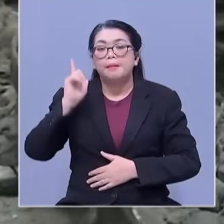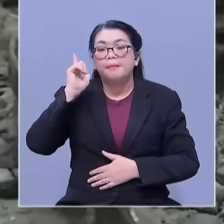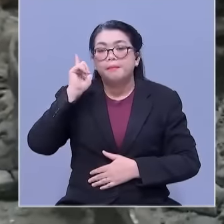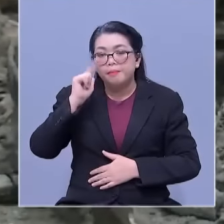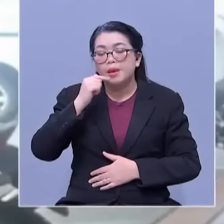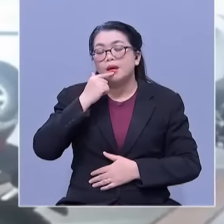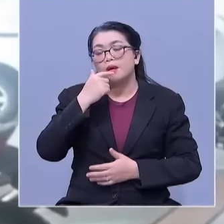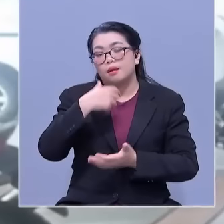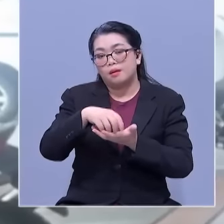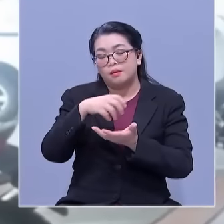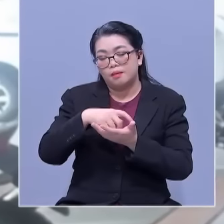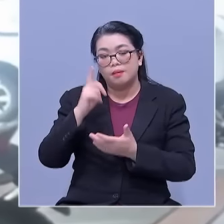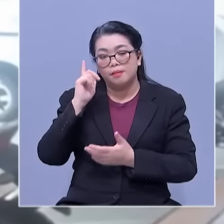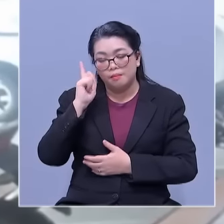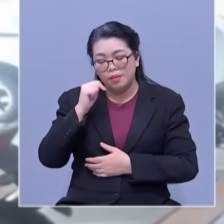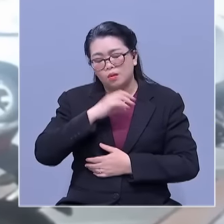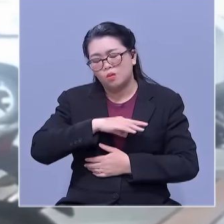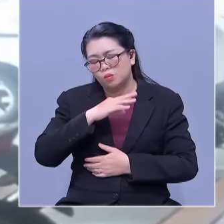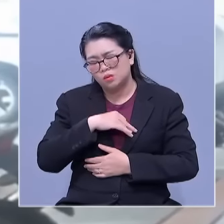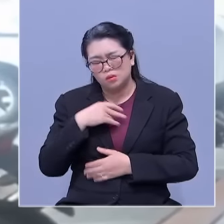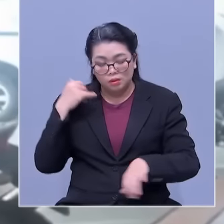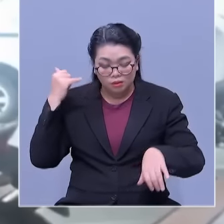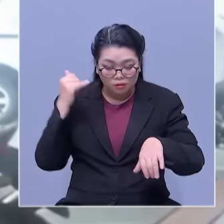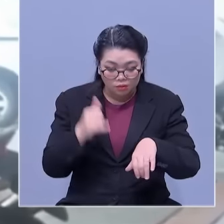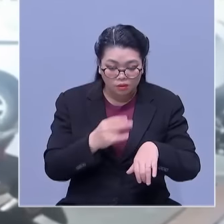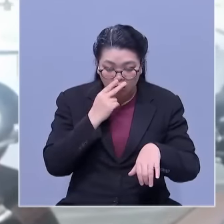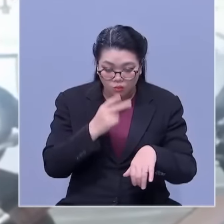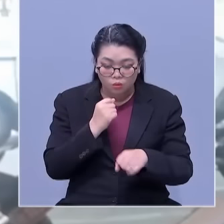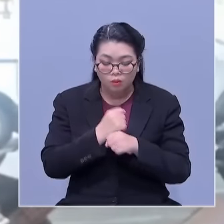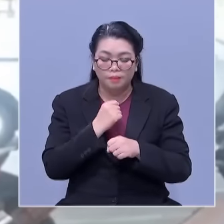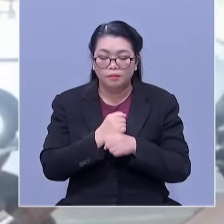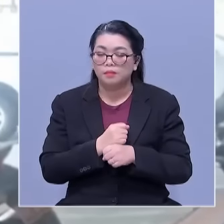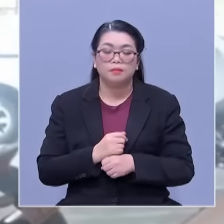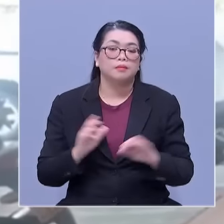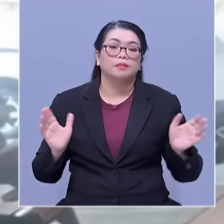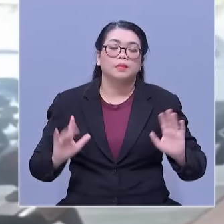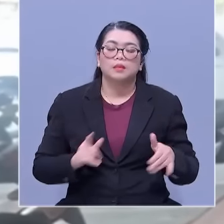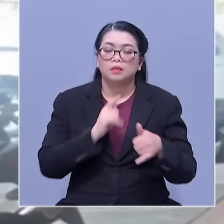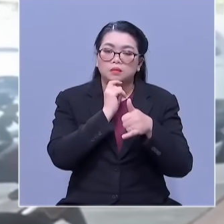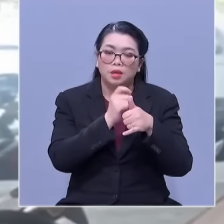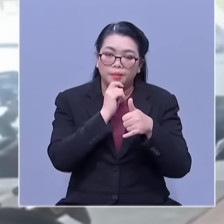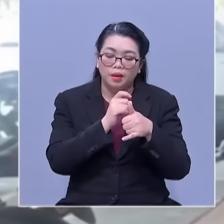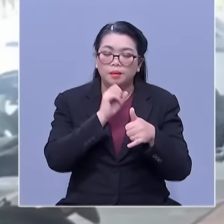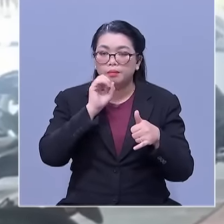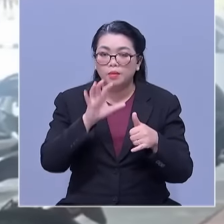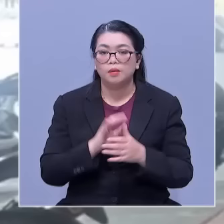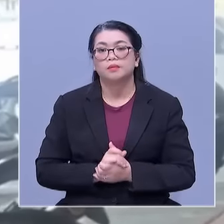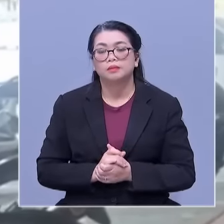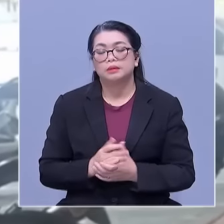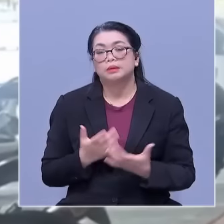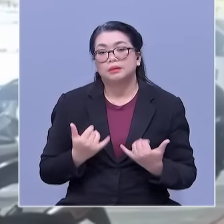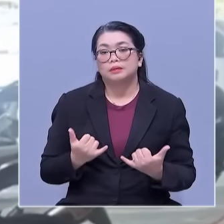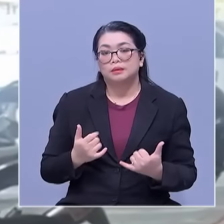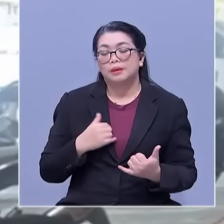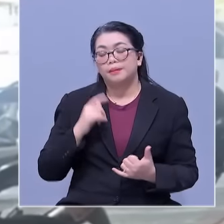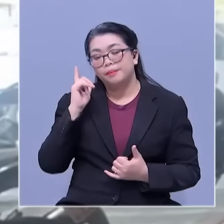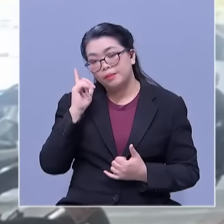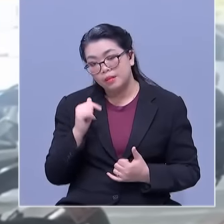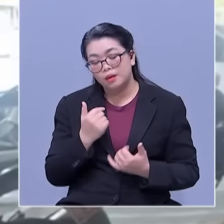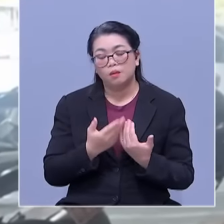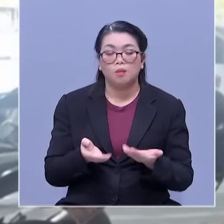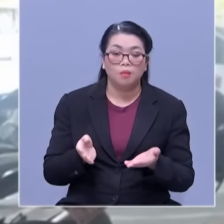แม่บอกว่าคือตัวคุณแม่เองไม่ได้เดินทางไปดูการทำแผนแต่ให้สัมภาษณ์กับผู้สื่อข่าวบอกว่าตอนนี้เนี่ยทั้งคุณแม่ทั้